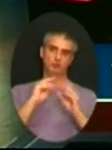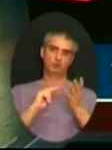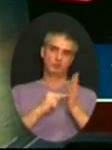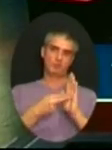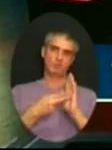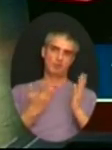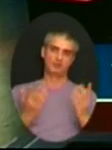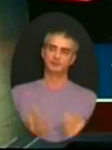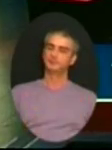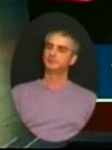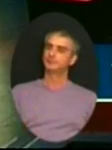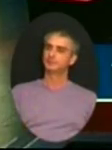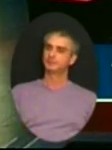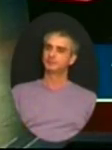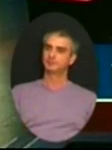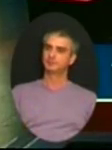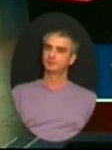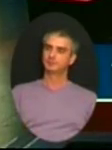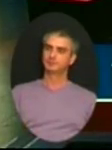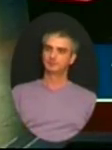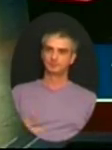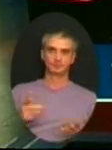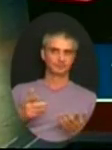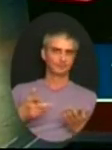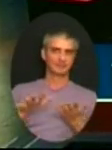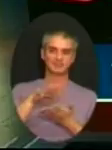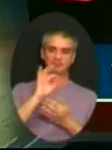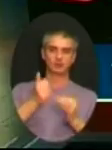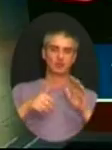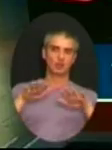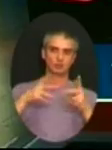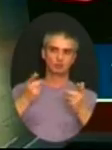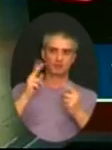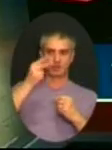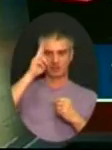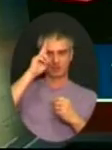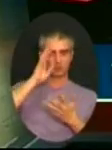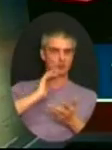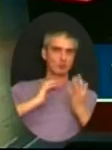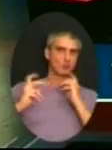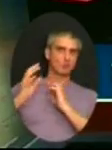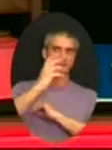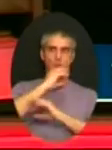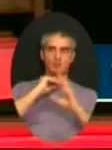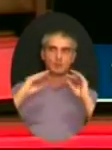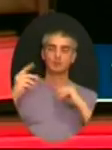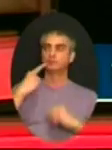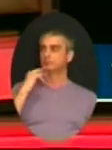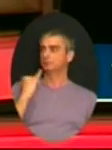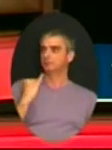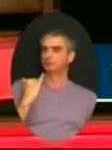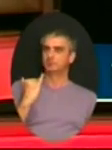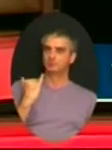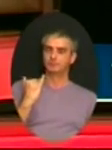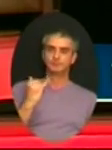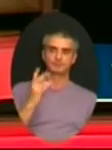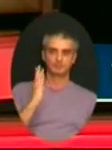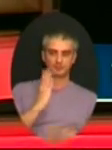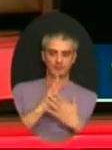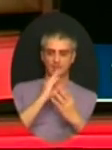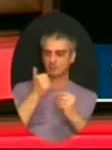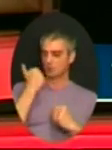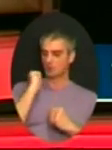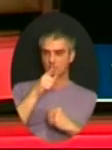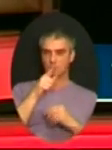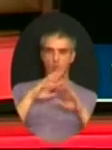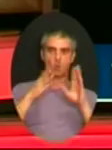פוליטי. זה סביבת ראש הממשלה, שלא לומר הליכוד כמרקחה. כן, ולמרות זאת, ואנחנו דיברנו על זה אתמול